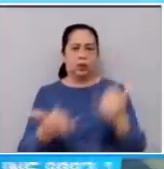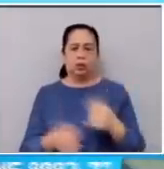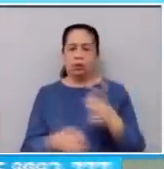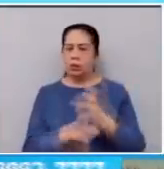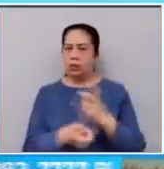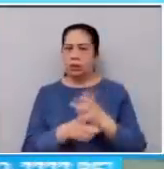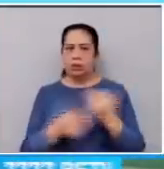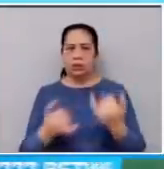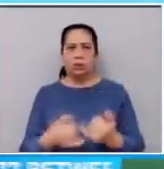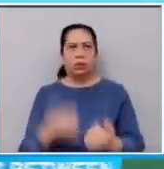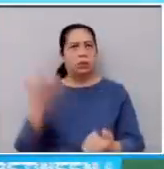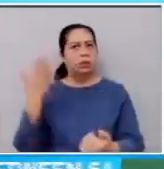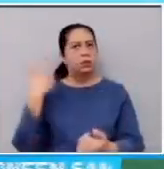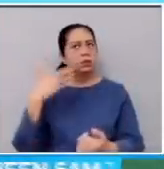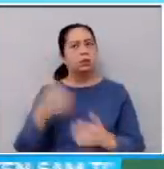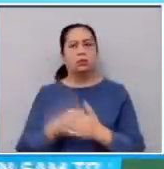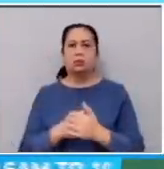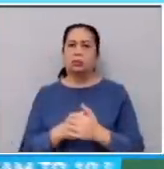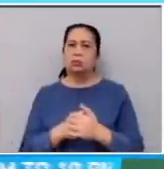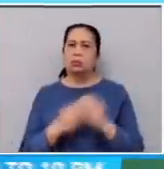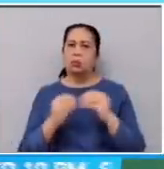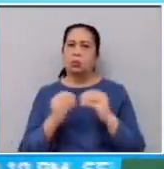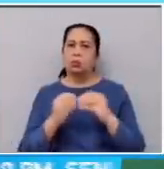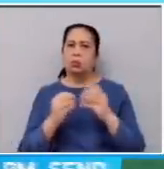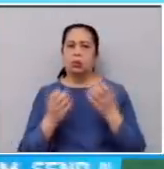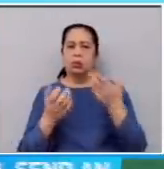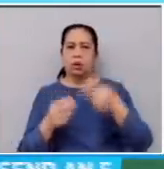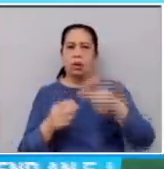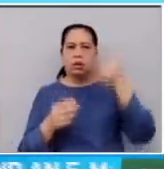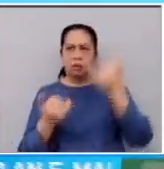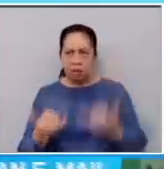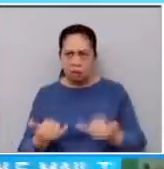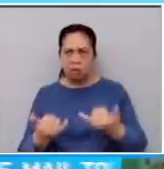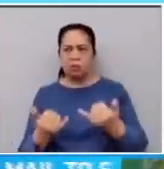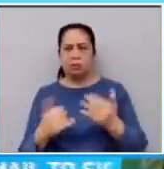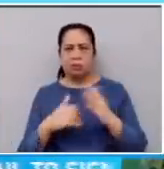Dati, mas malaki yung tinaas ngayon.